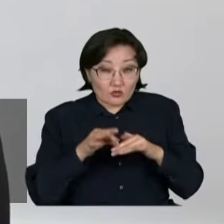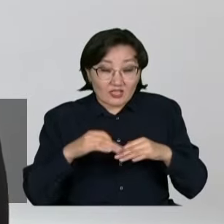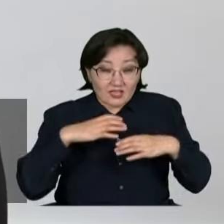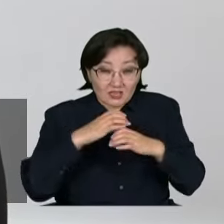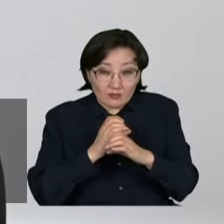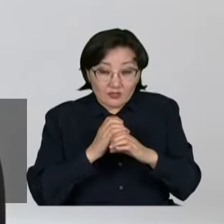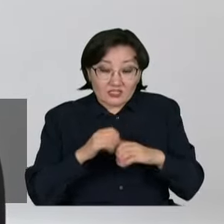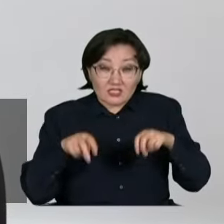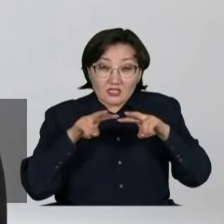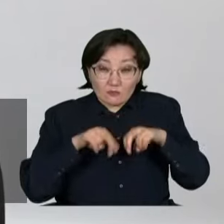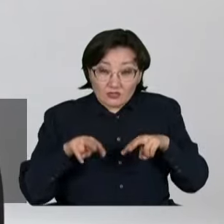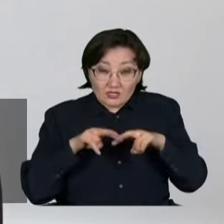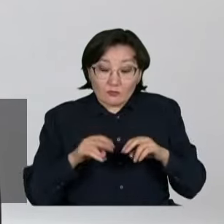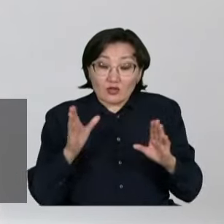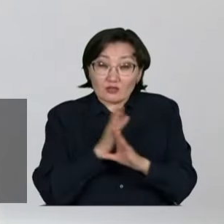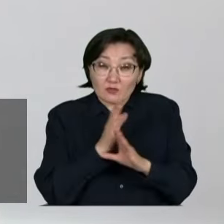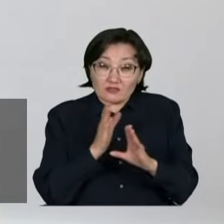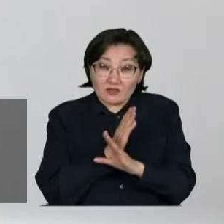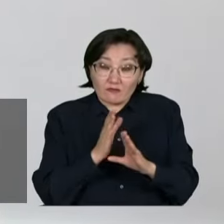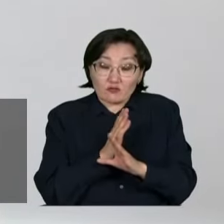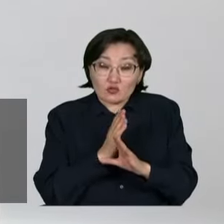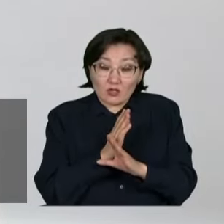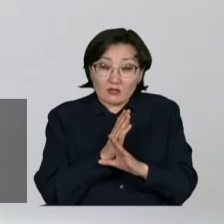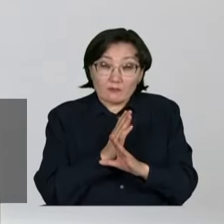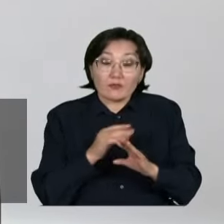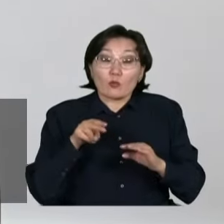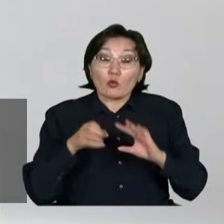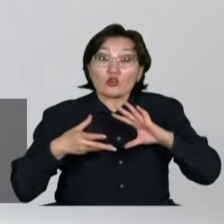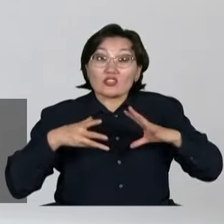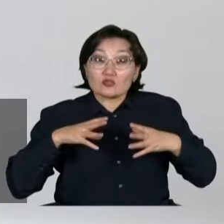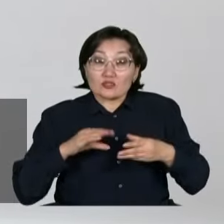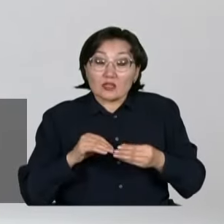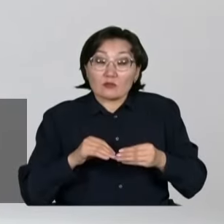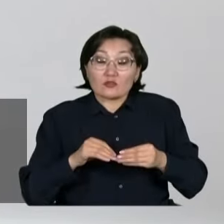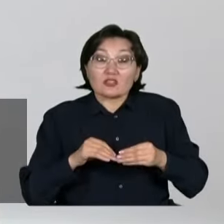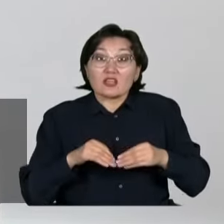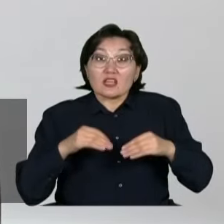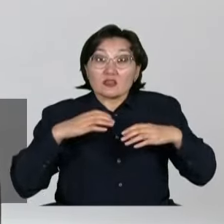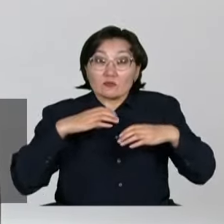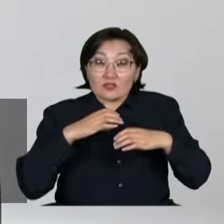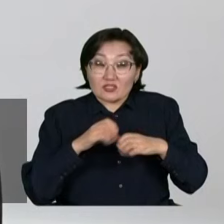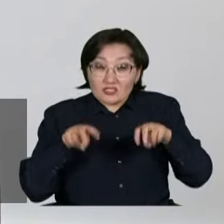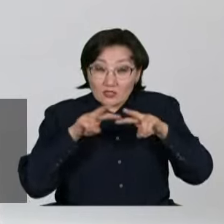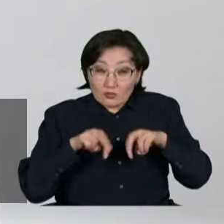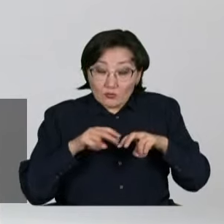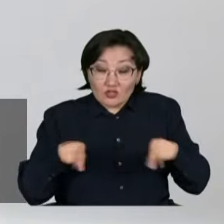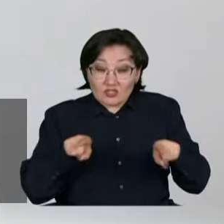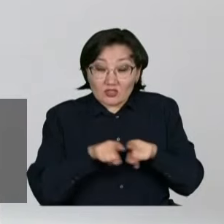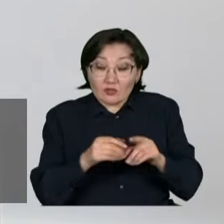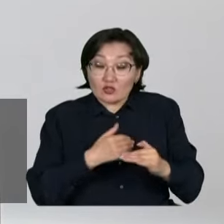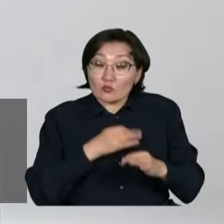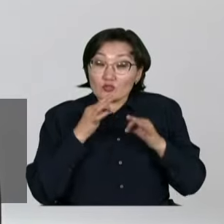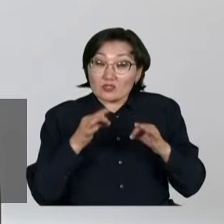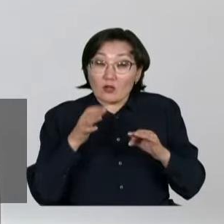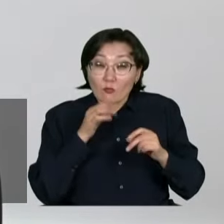лабораторные инструментальные замеры атмосферного воздуха. По результатам инструментальных замеров, а также хочу отметить,